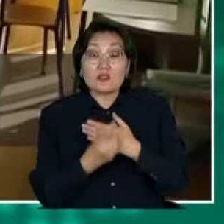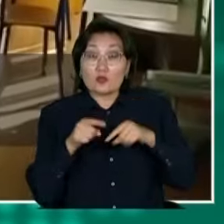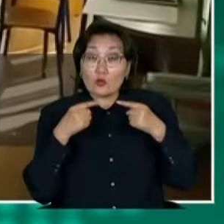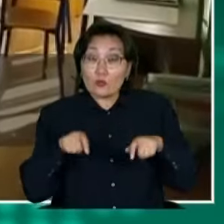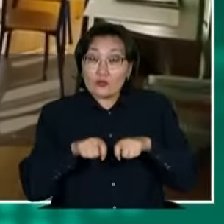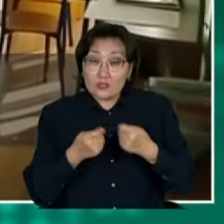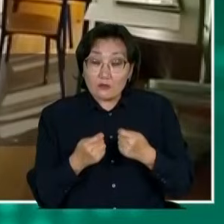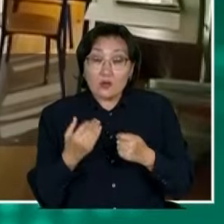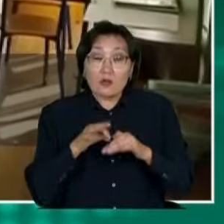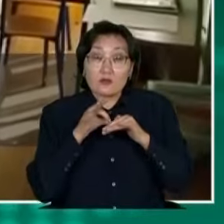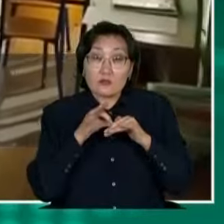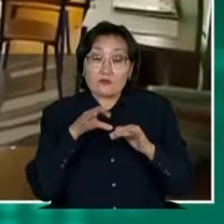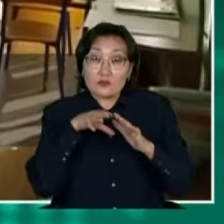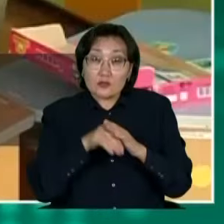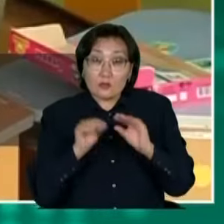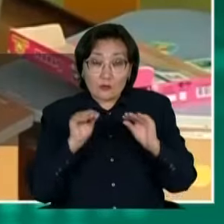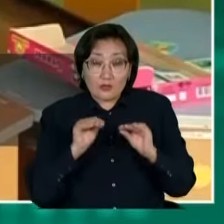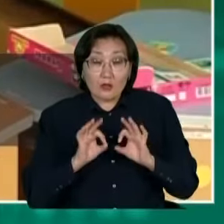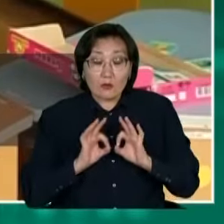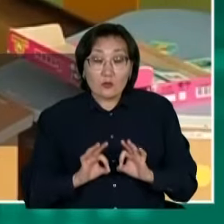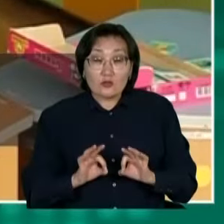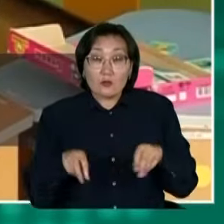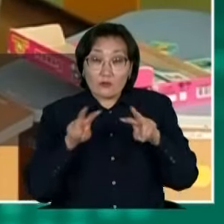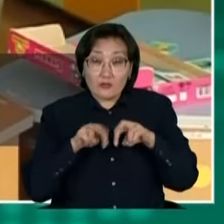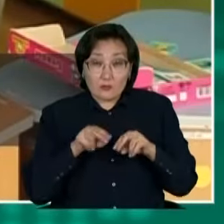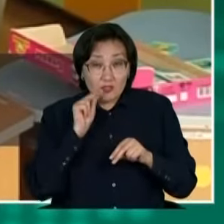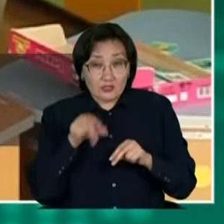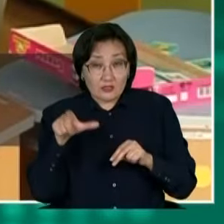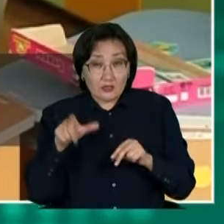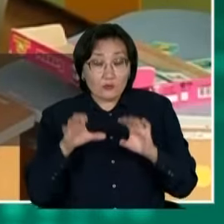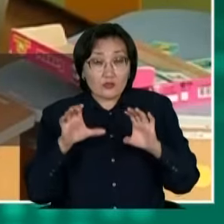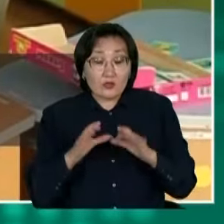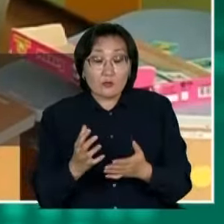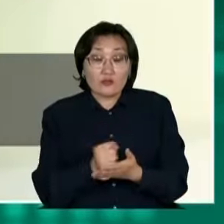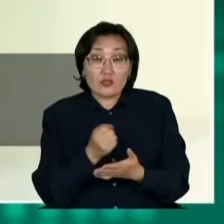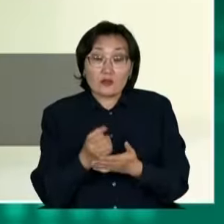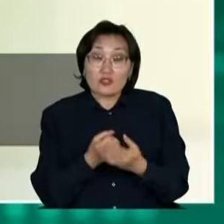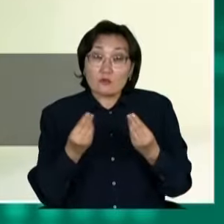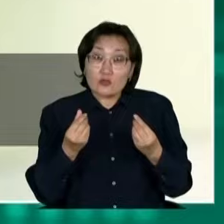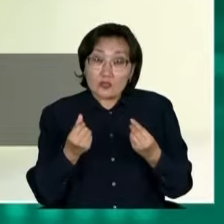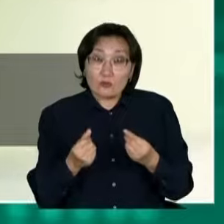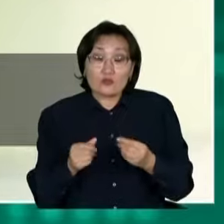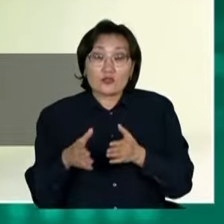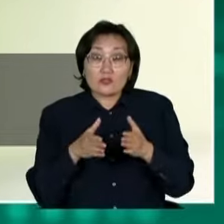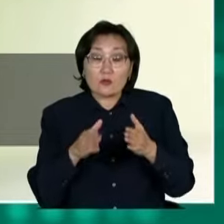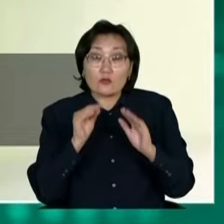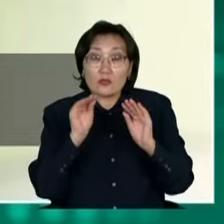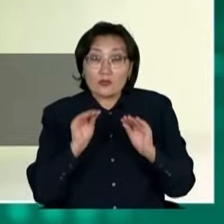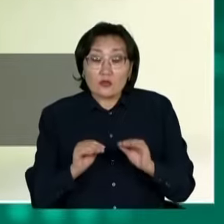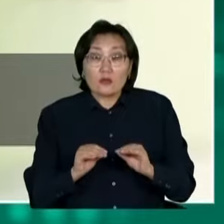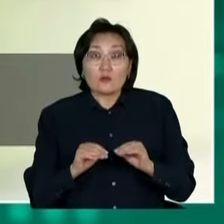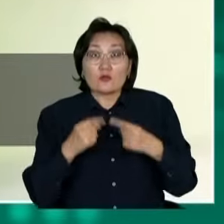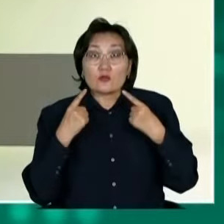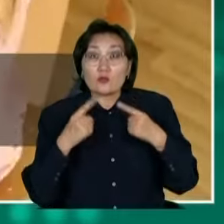нарушения. По ним внесены акты прокурорского надзора. Подозреваемые, незаконно получавшие бюджетные средства, путем приписки мертвых